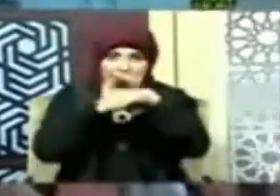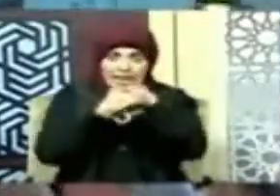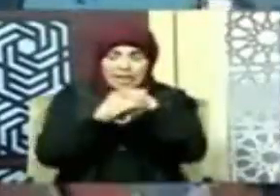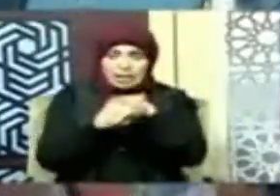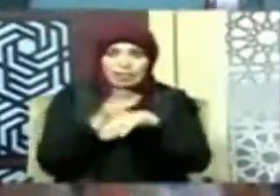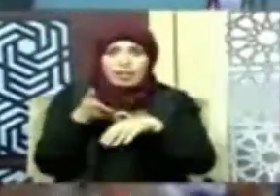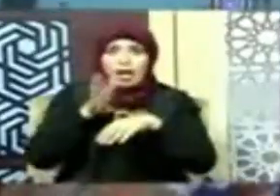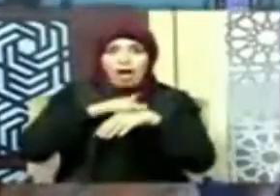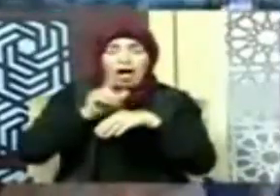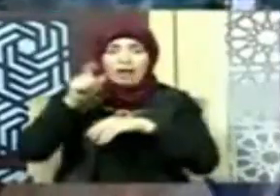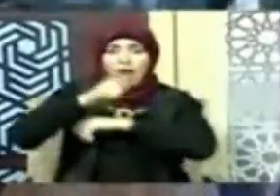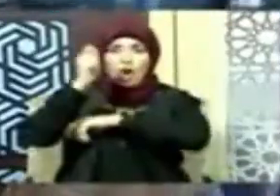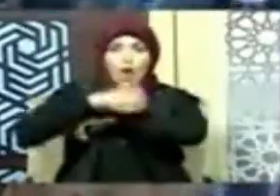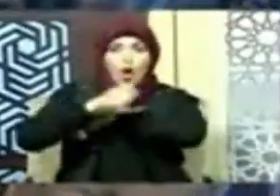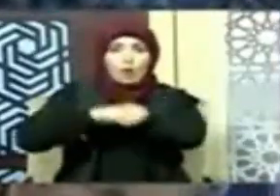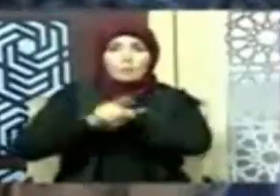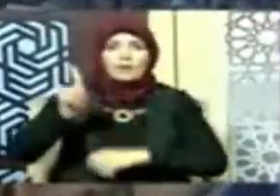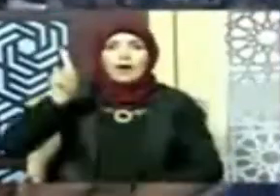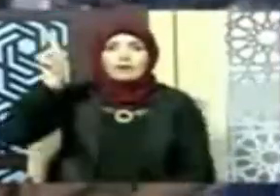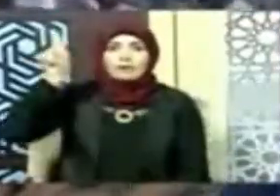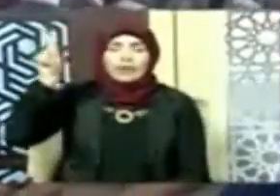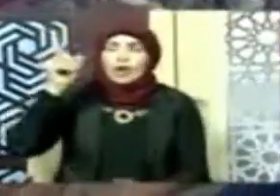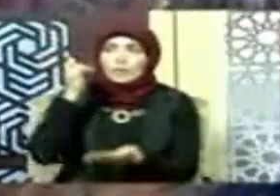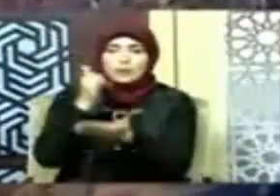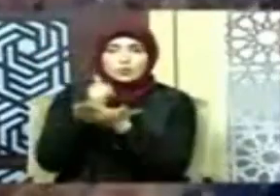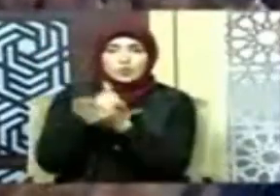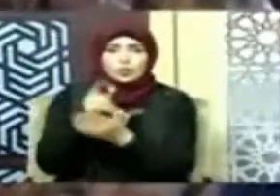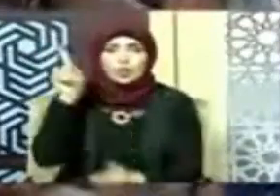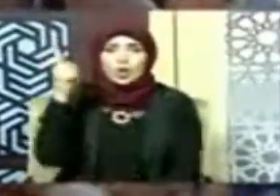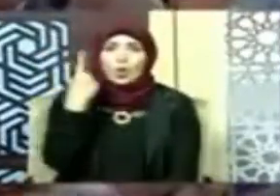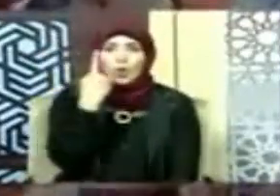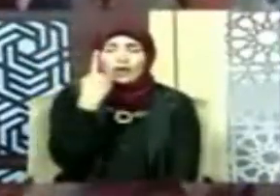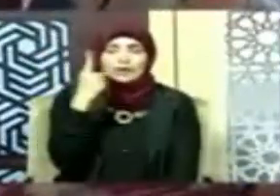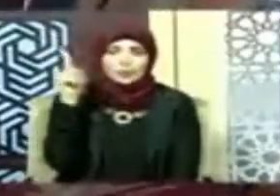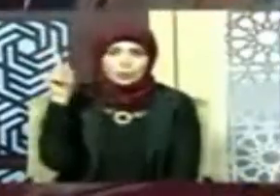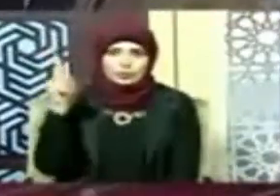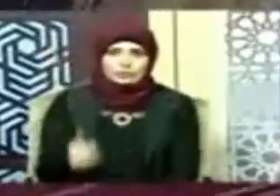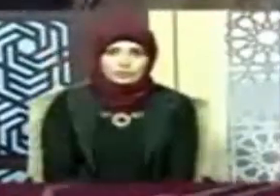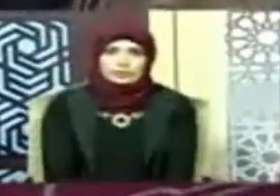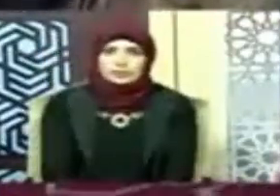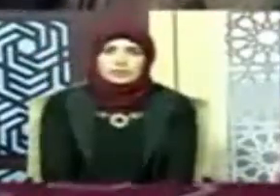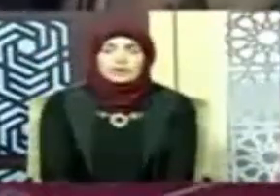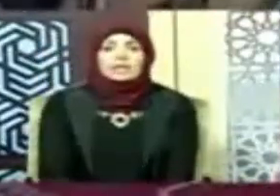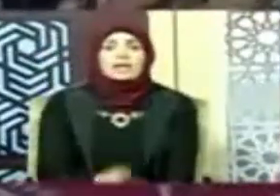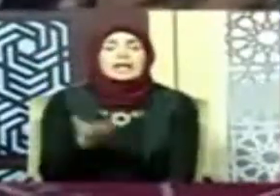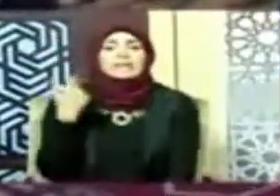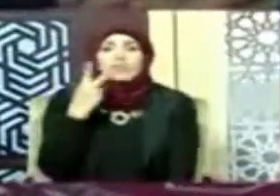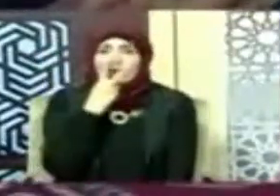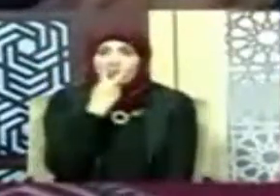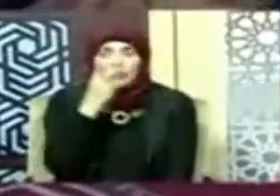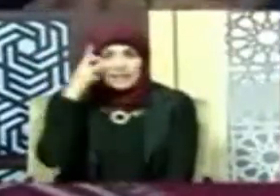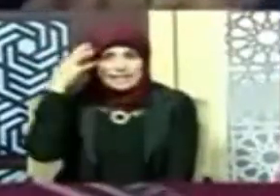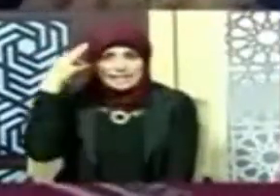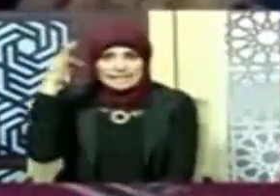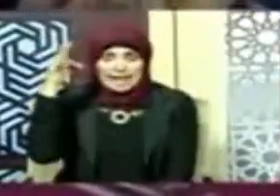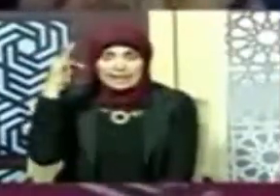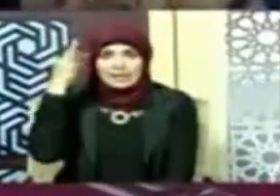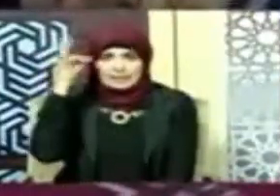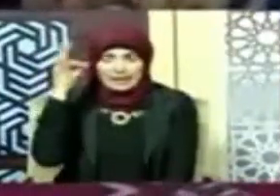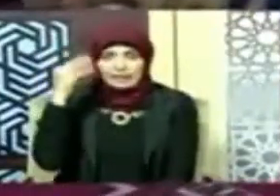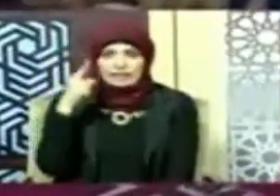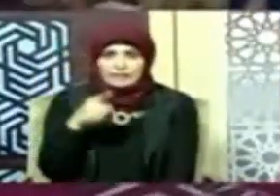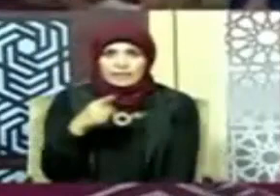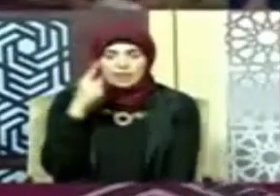وحكمه بؤس اللبيب وطيب عيش الأحمق. قد تجد زكيا لبيبا